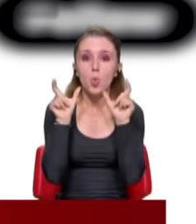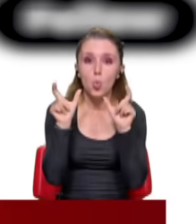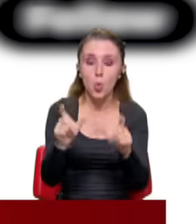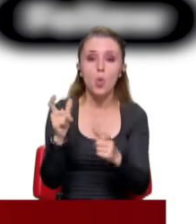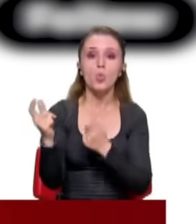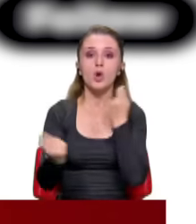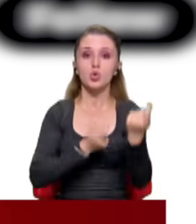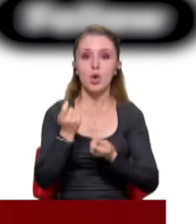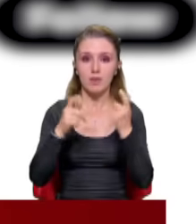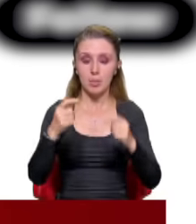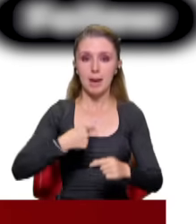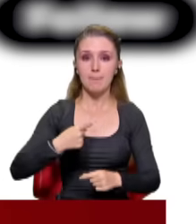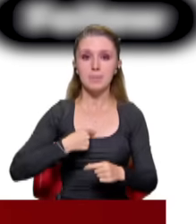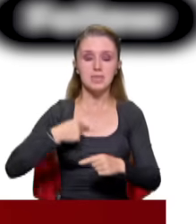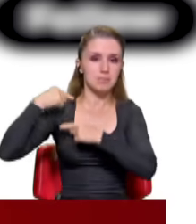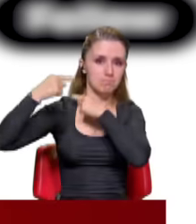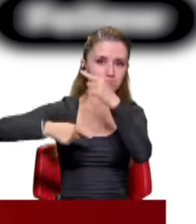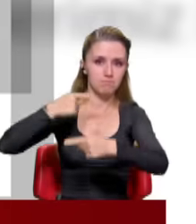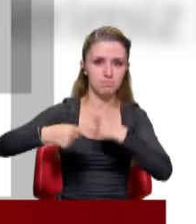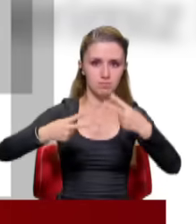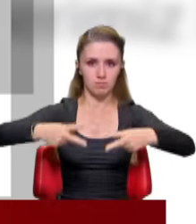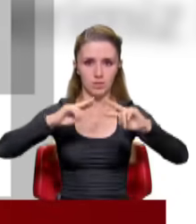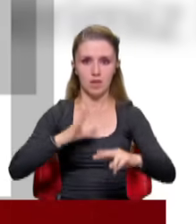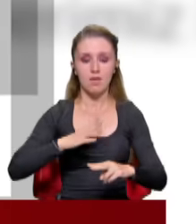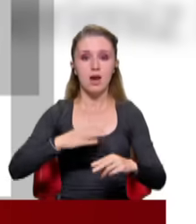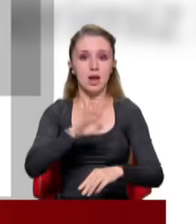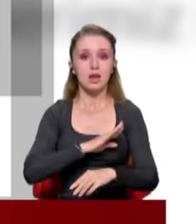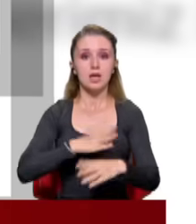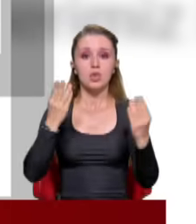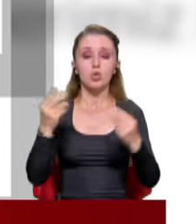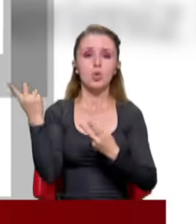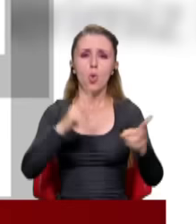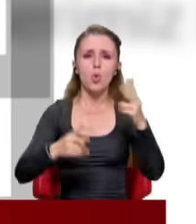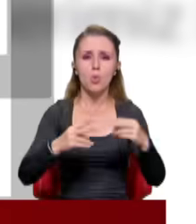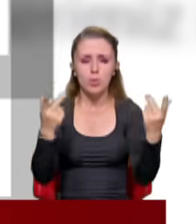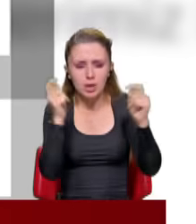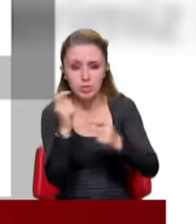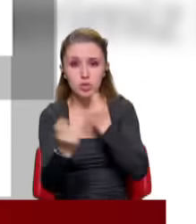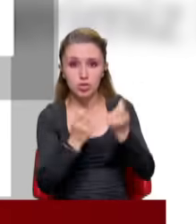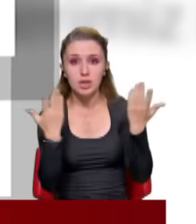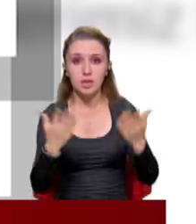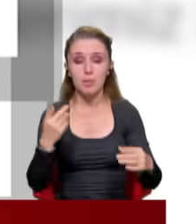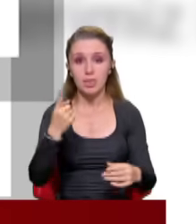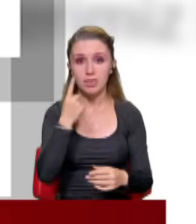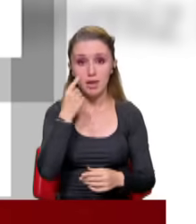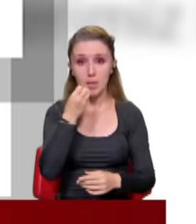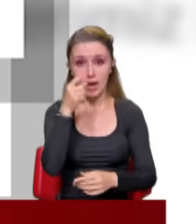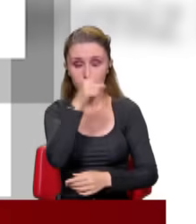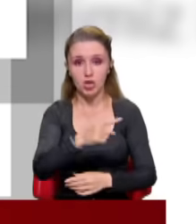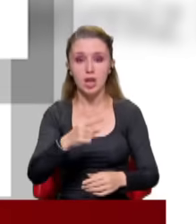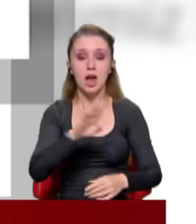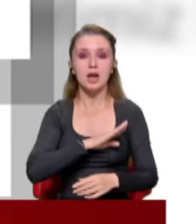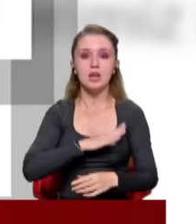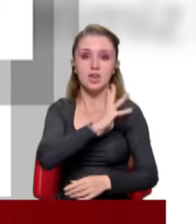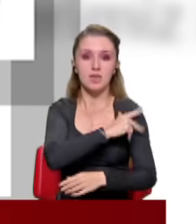misyonunu üstlenmek bize Ecdadımızın mirasıdır Gazze'de yaşanan katliamı perdeleme çalışanlara rağmen Sayın Devlet Bahçeli'nin Gazze ve